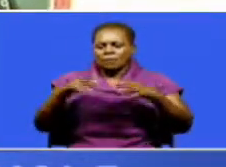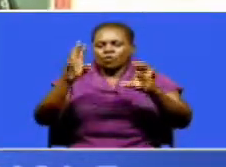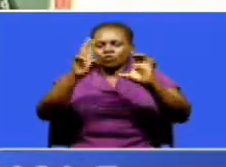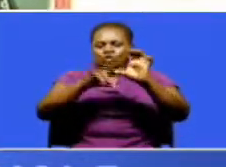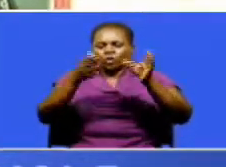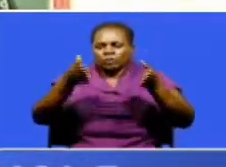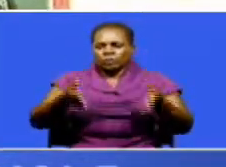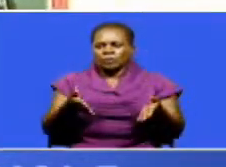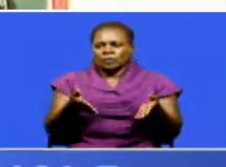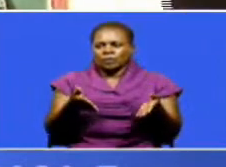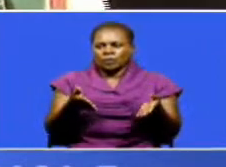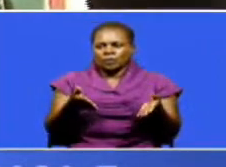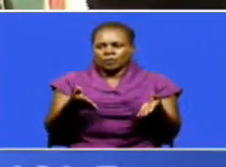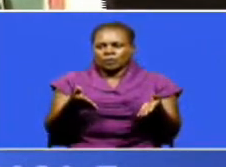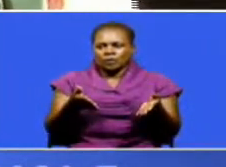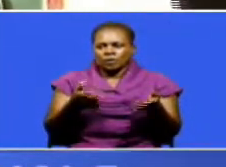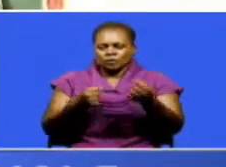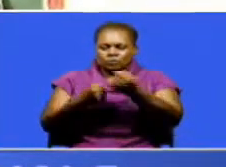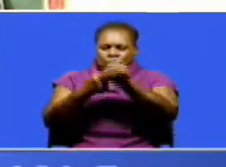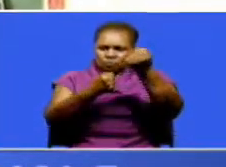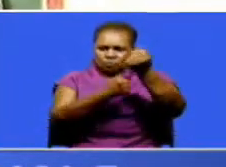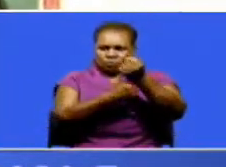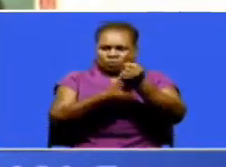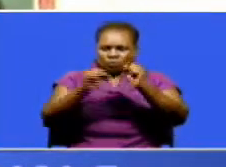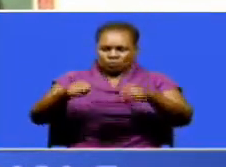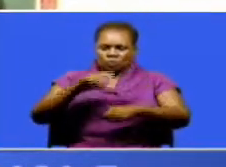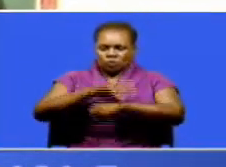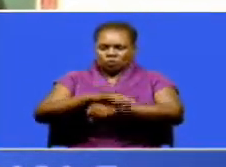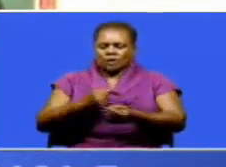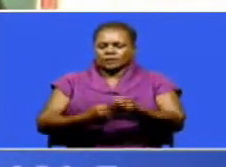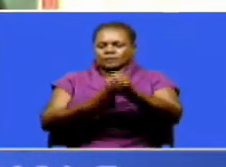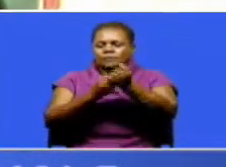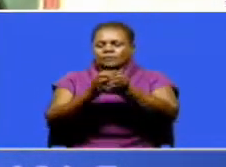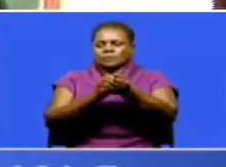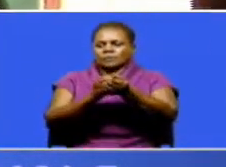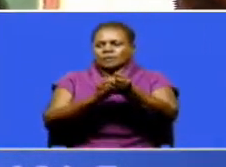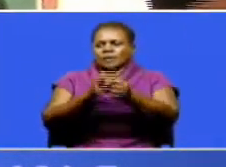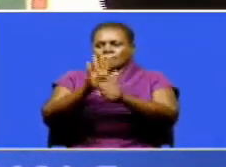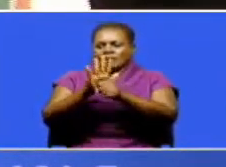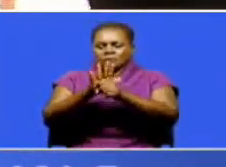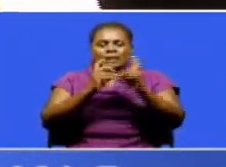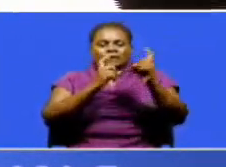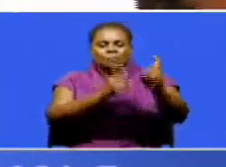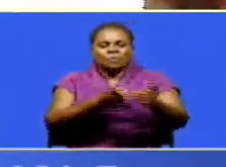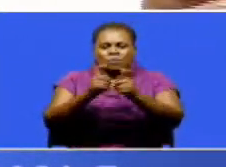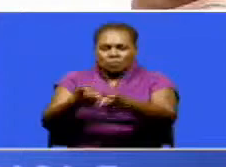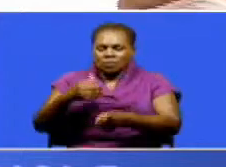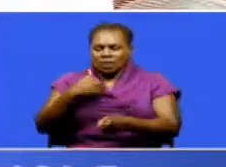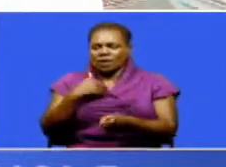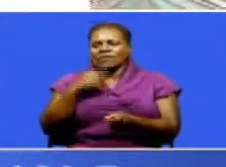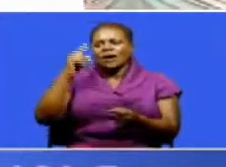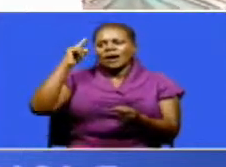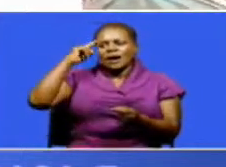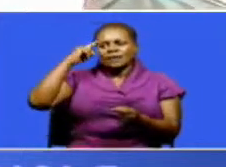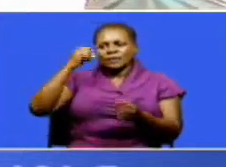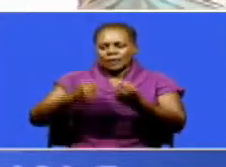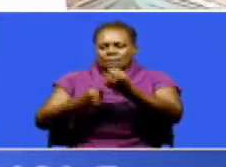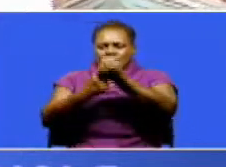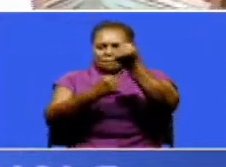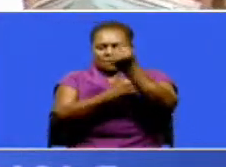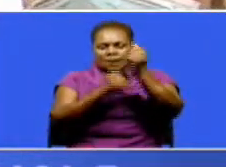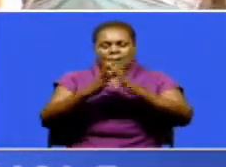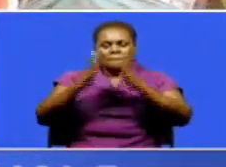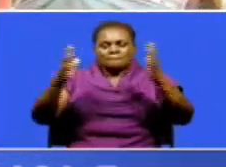today, if there's enough sponsorship, I think we can go really far in this country. And there's so much talent. So I think sponsorship is the